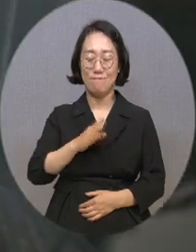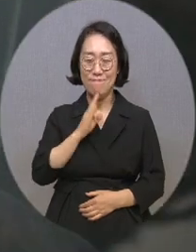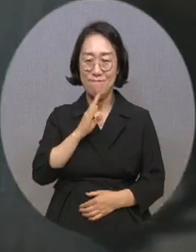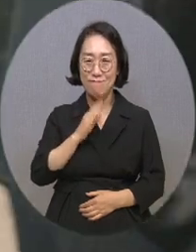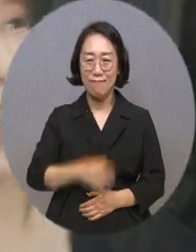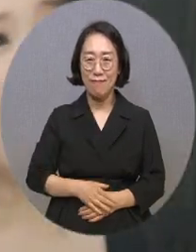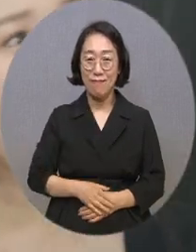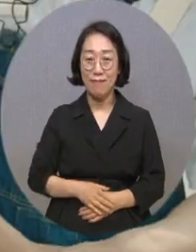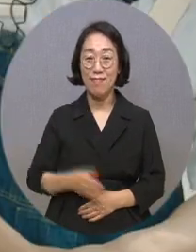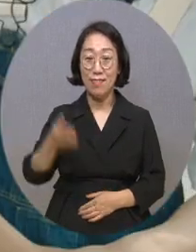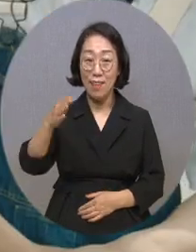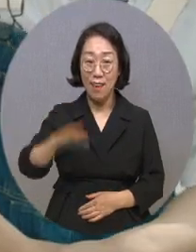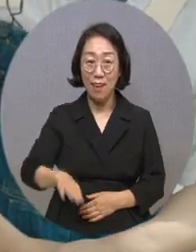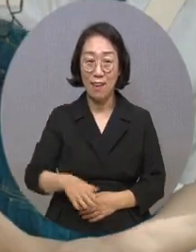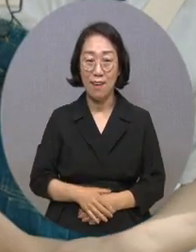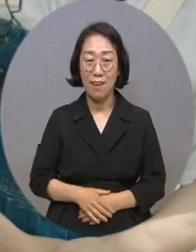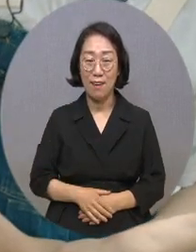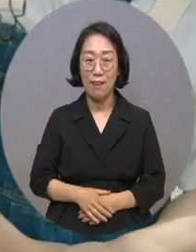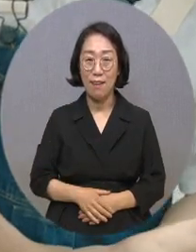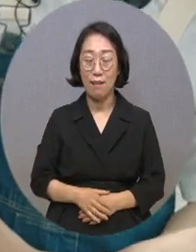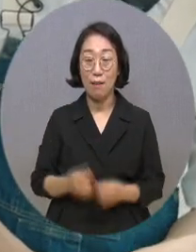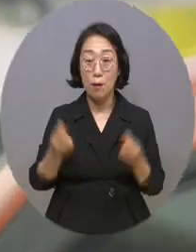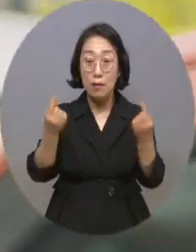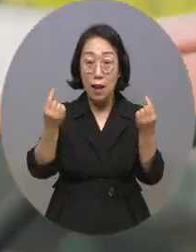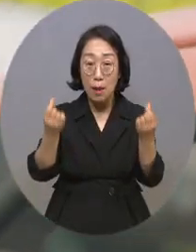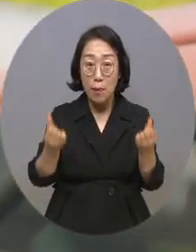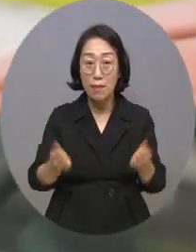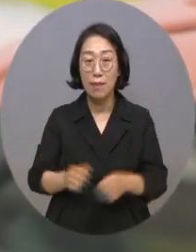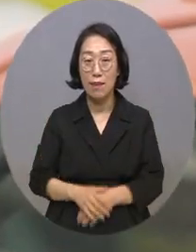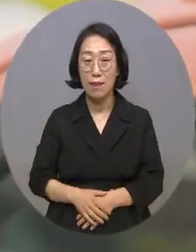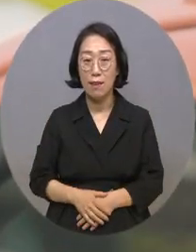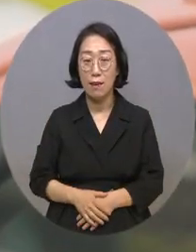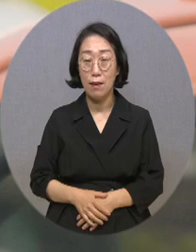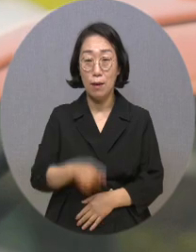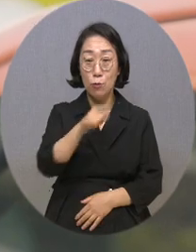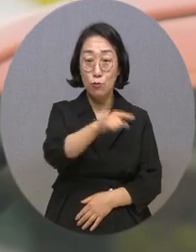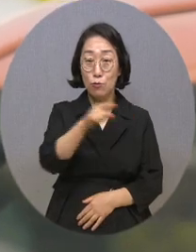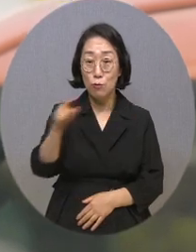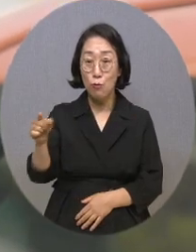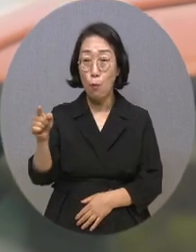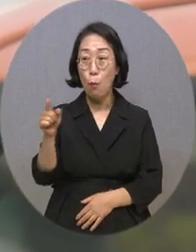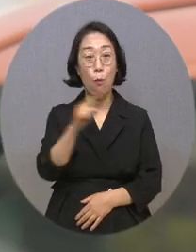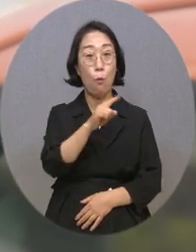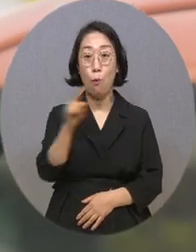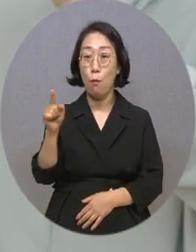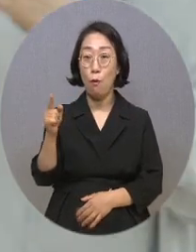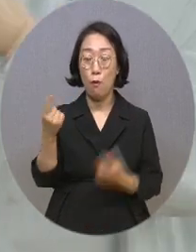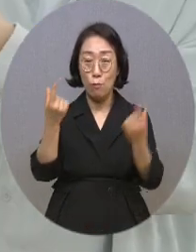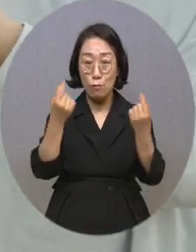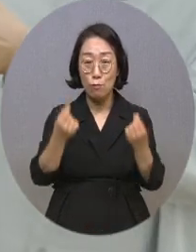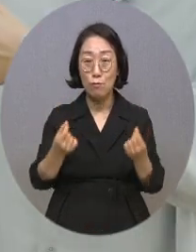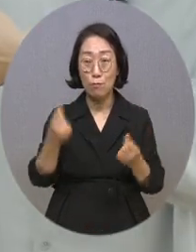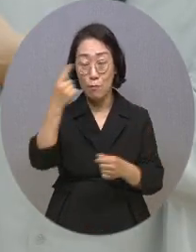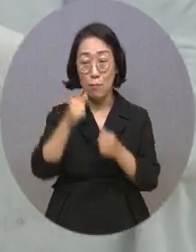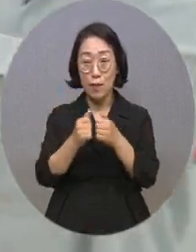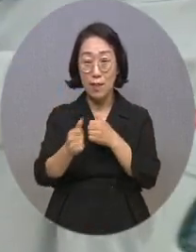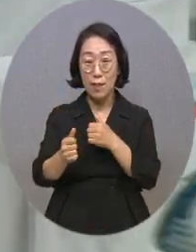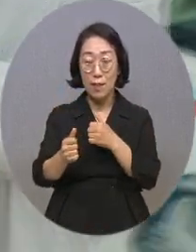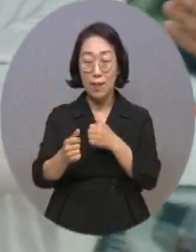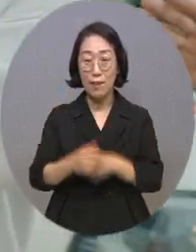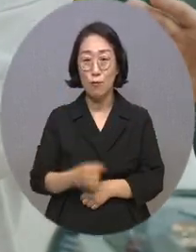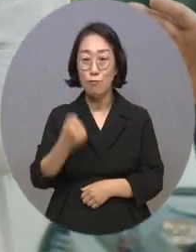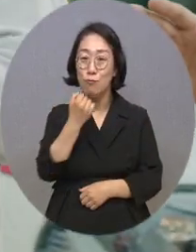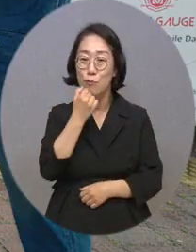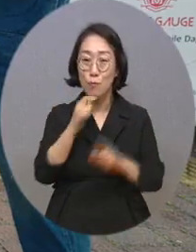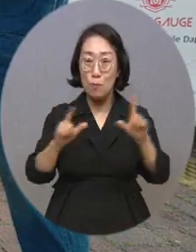얼굴이에요. 남해 피스. 닮았어. 네? 뭐가 닮았? 저렇게 잘 생겼어. 근데 너무 닮았어. 제가 잘 생겼다고요? 잠깐만. 웃는 게 너무 똑같아. 아, 약간